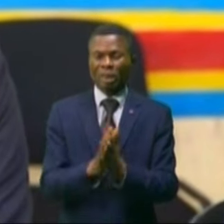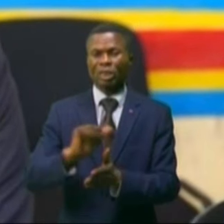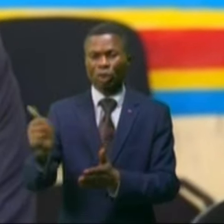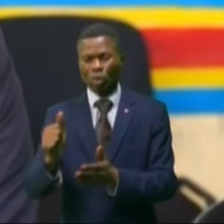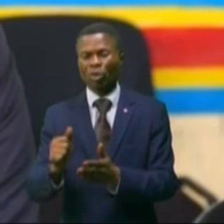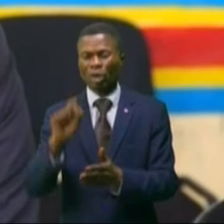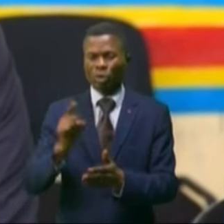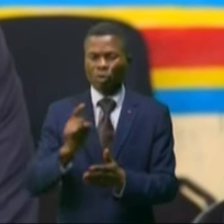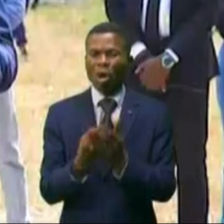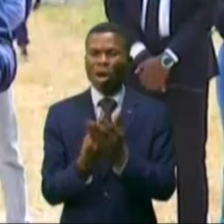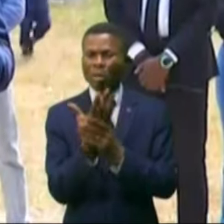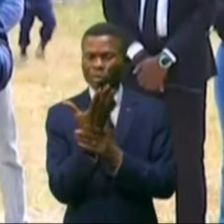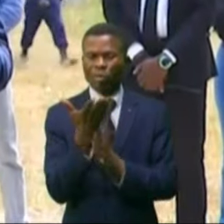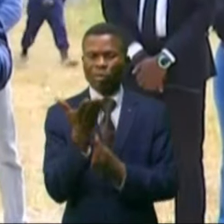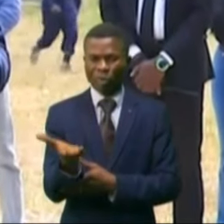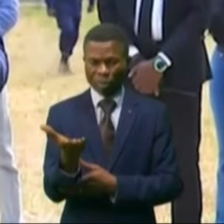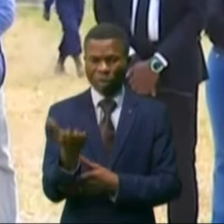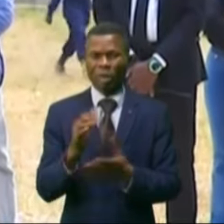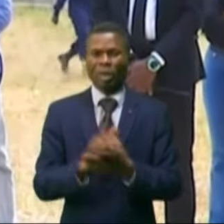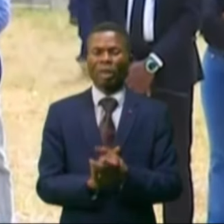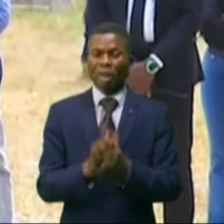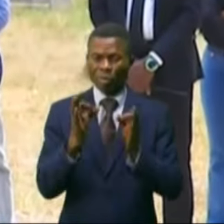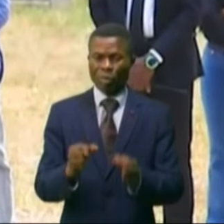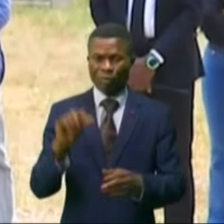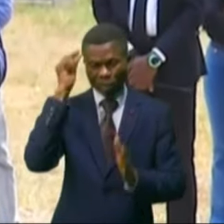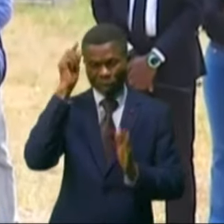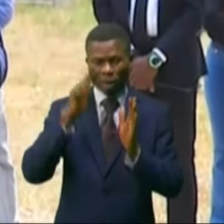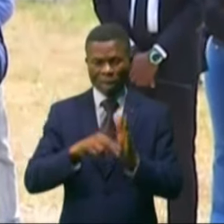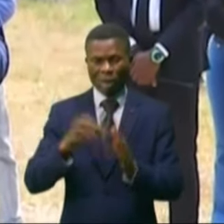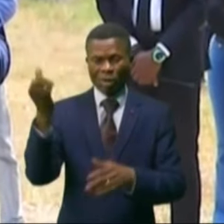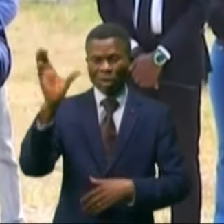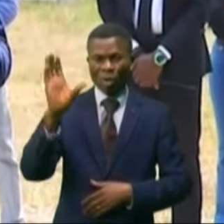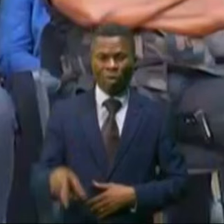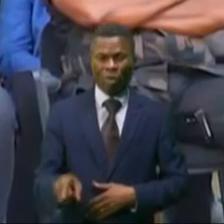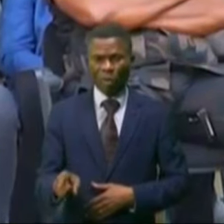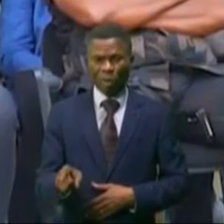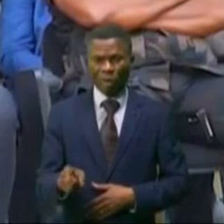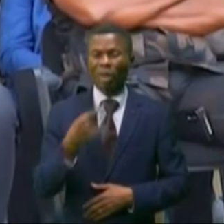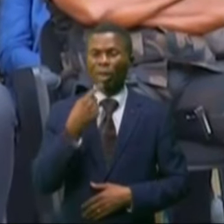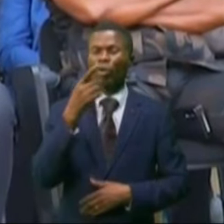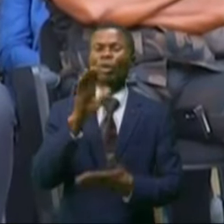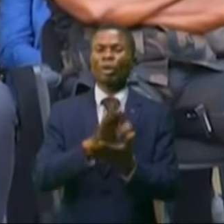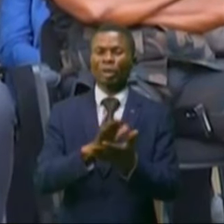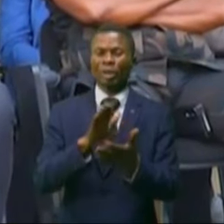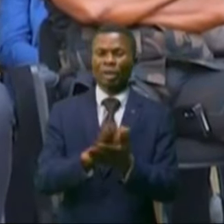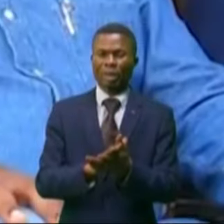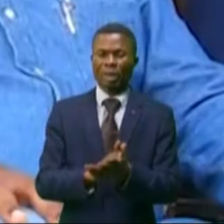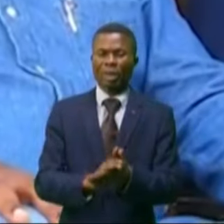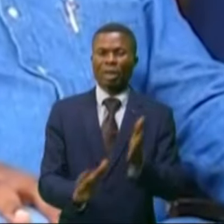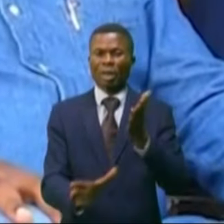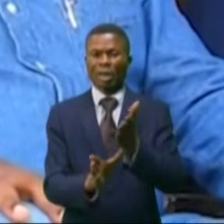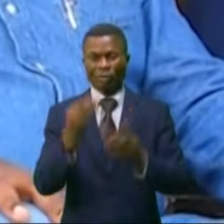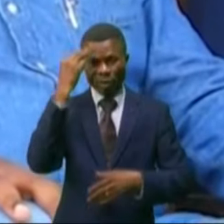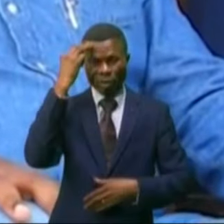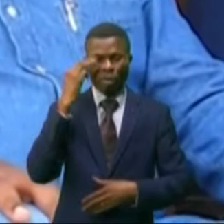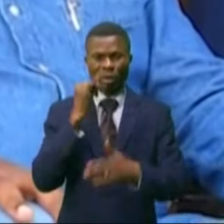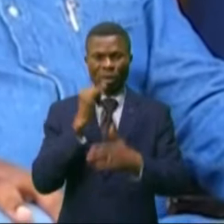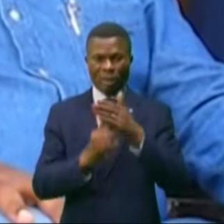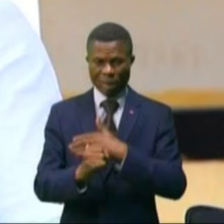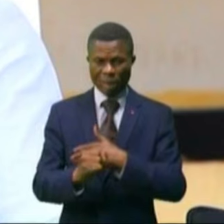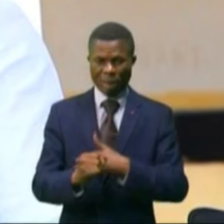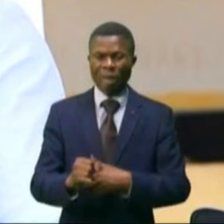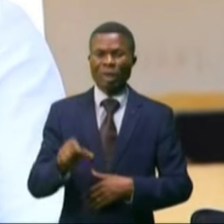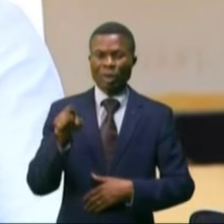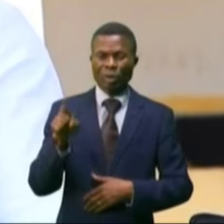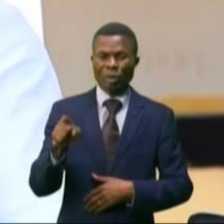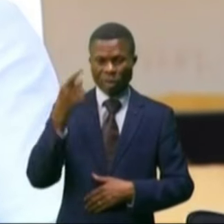mot de bienvenue, Grâce Bilolo, gouverneur du Congo central, a remercié le vice-premier ministre de l'Intérieur, Jacquemain Chabani,